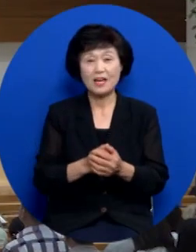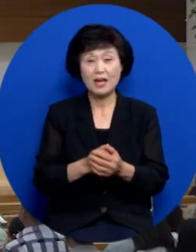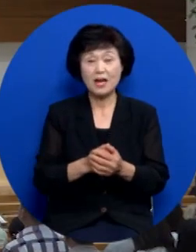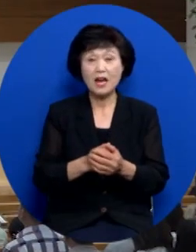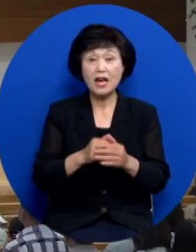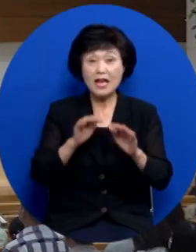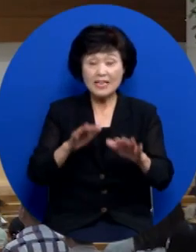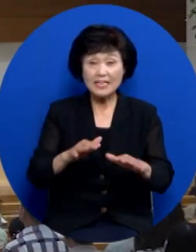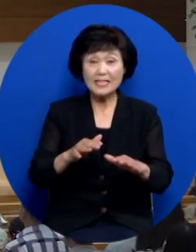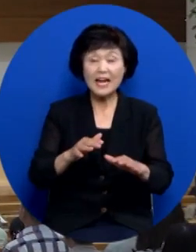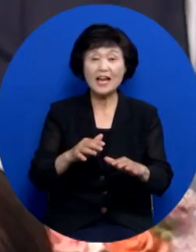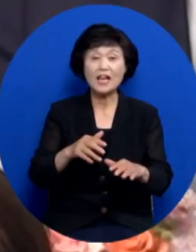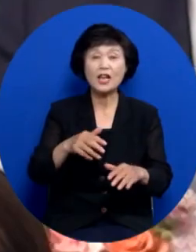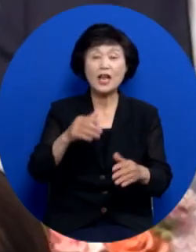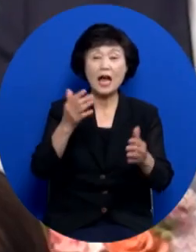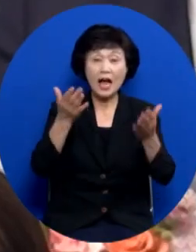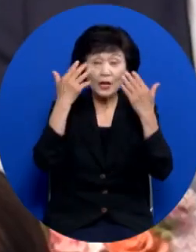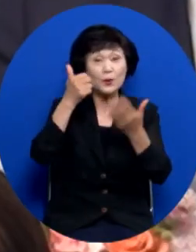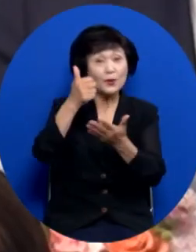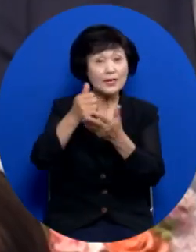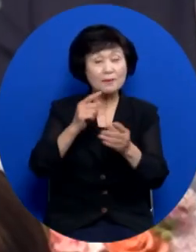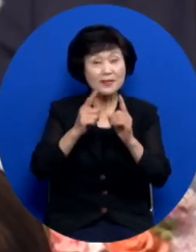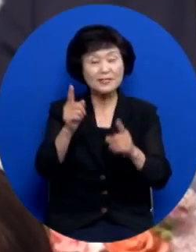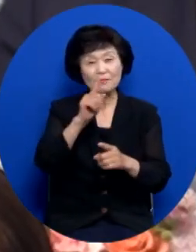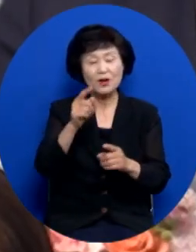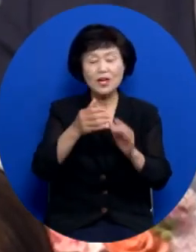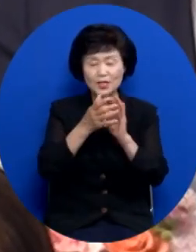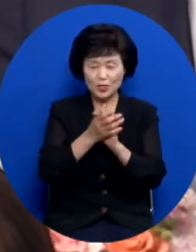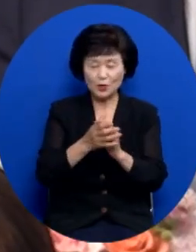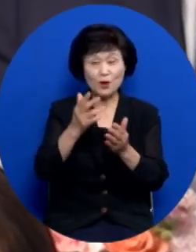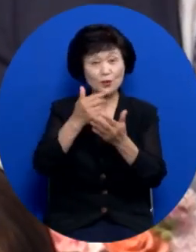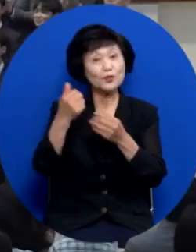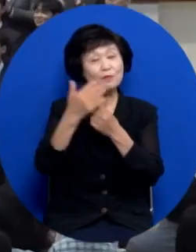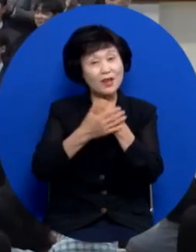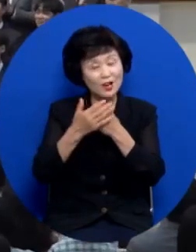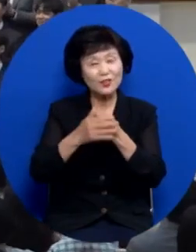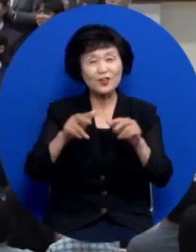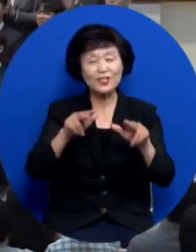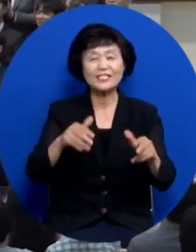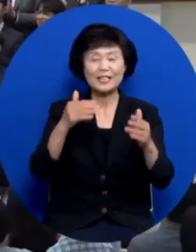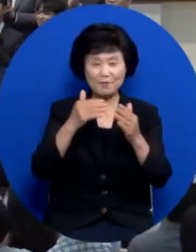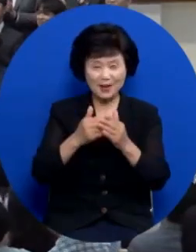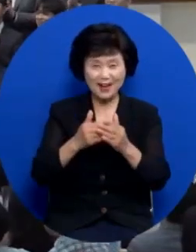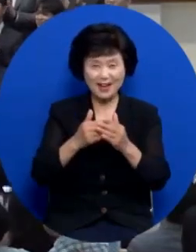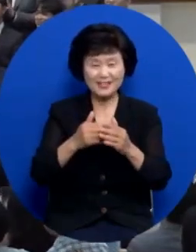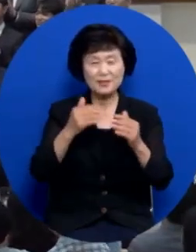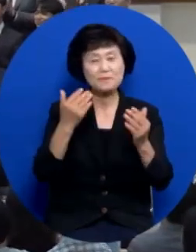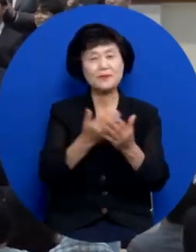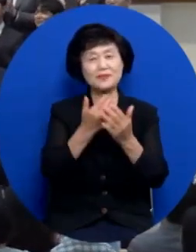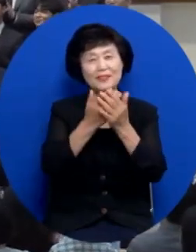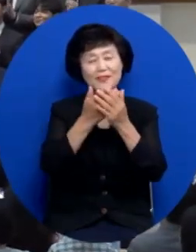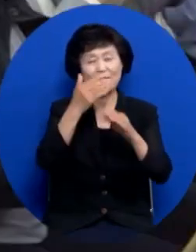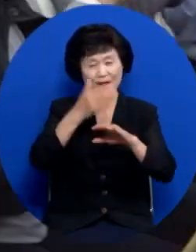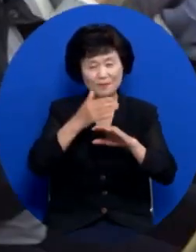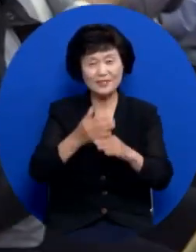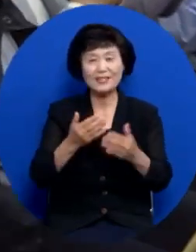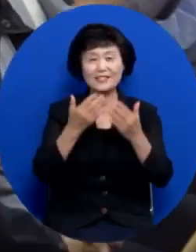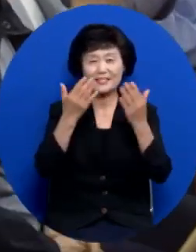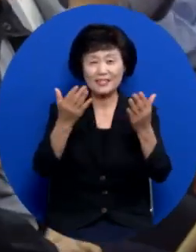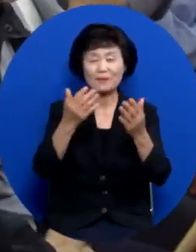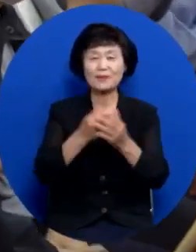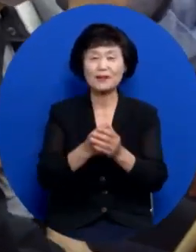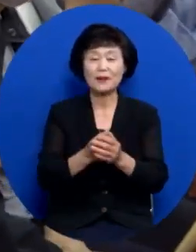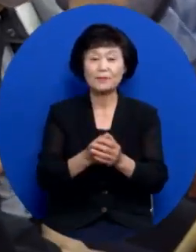새로남 기독학교 조성희 교장은 기도와 주님의 은혜로 여기까지 왔다는 감사 인사를 전했으며, 이사장 오정호